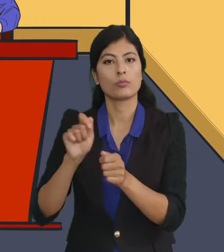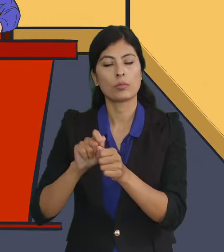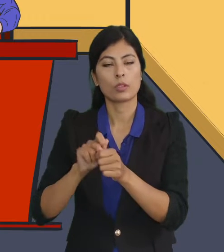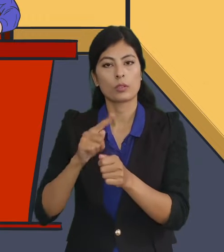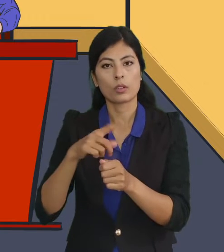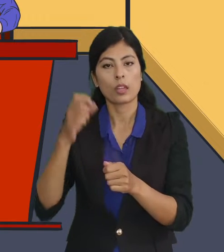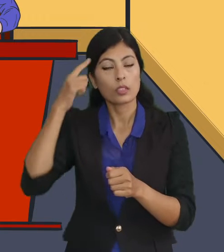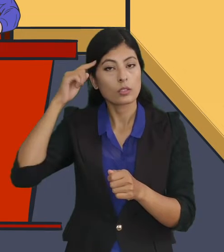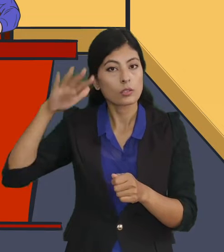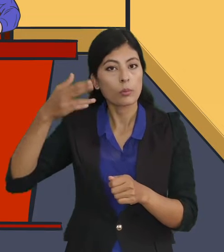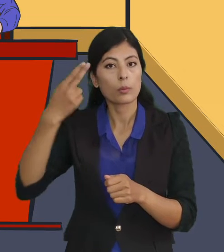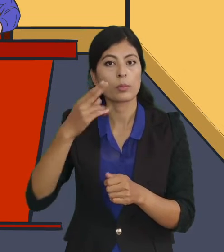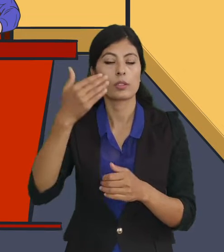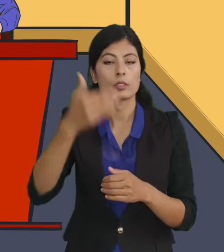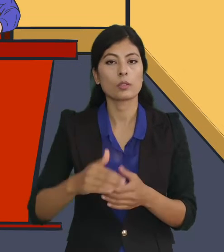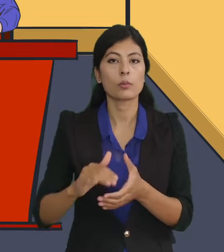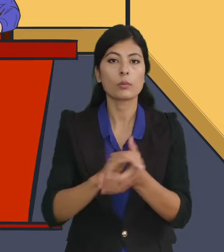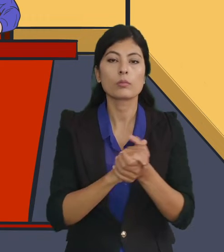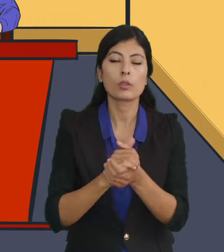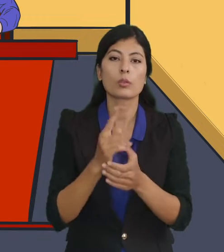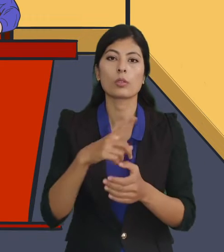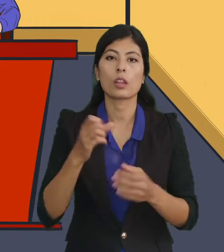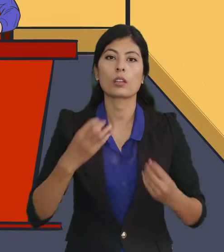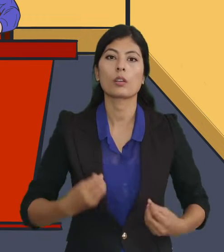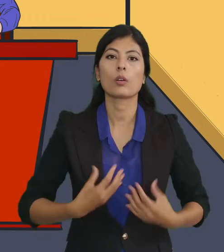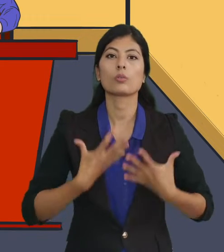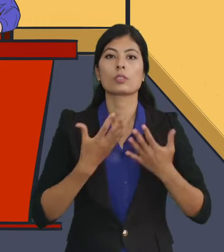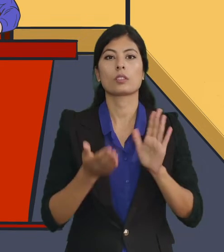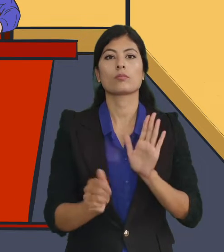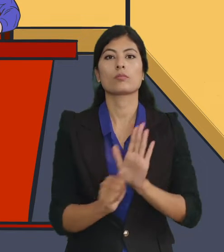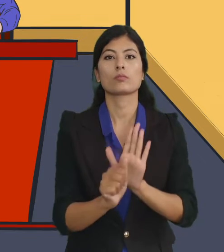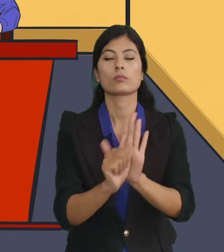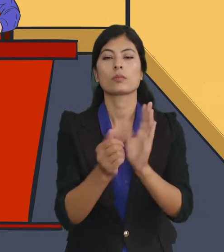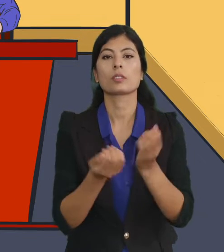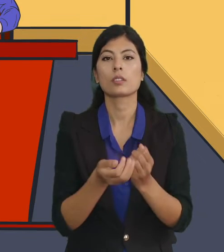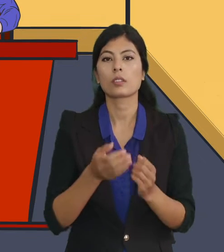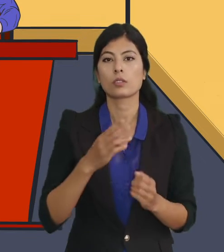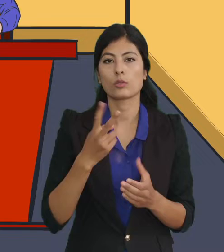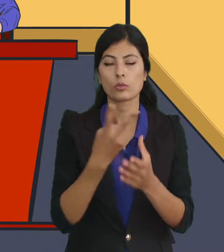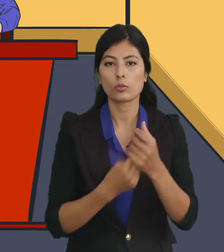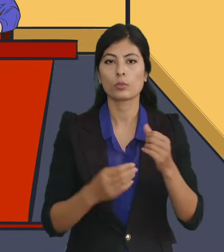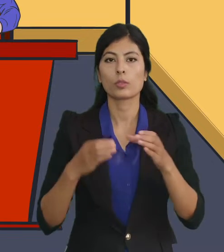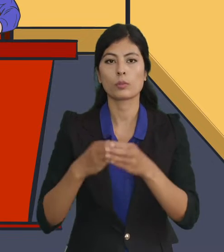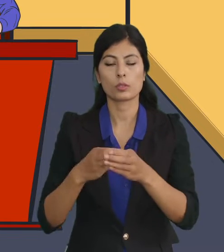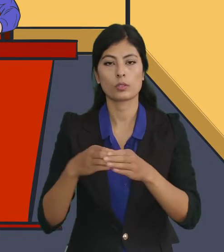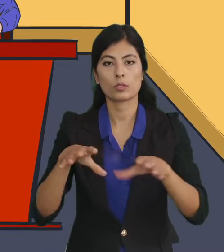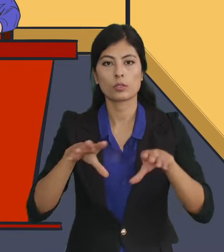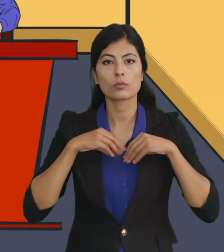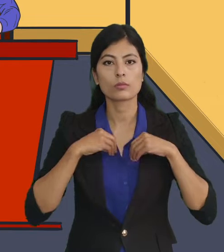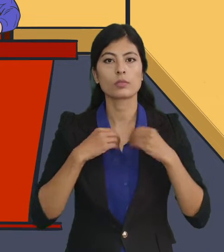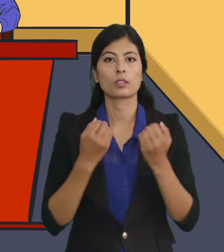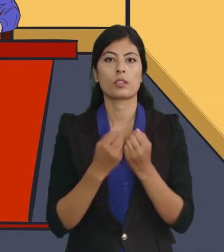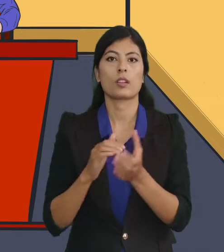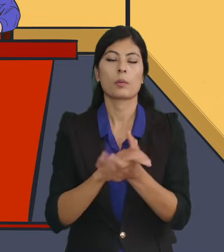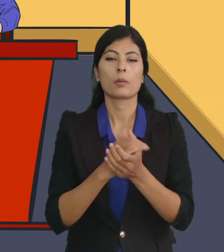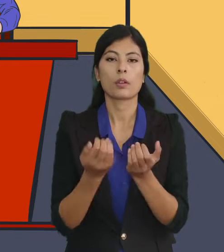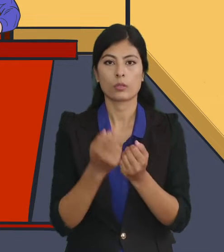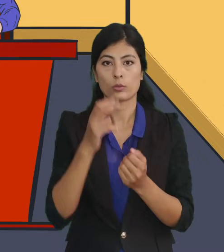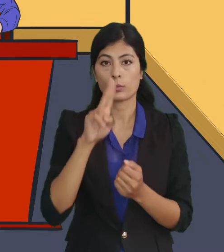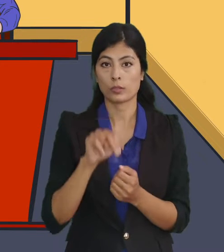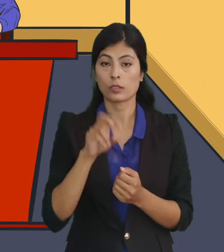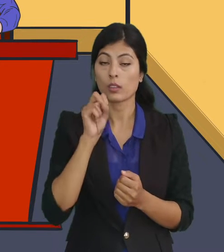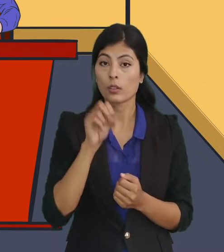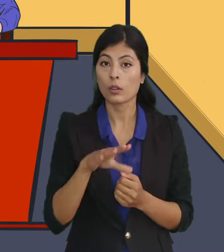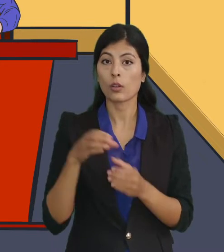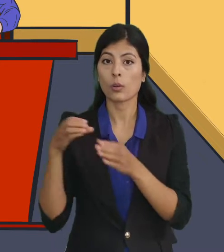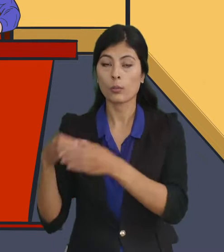सके मिलापत्र के लेल प्रोत्साहित करके दोनों पक्ष के सहमति पर मिलापत्र करावे के चाही। लेकिन पक्ष सब